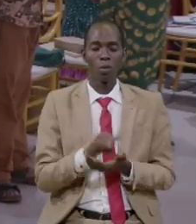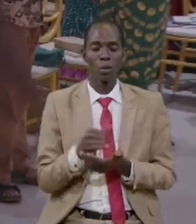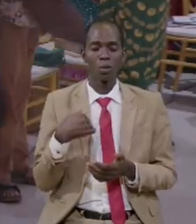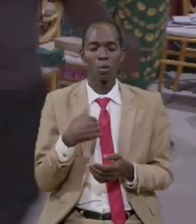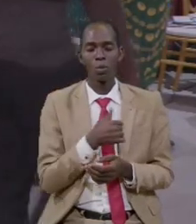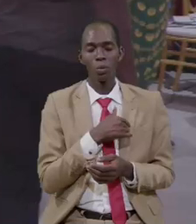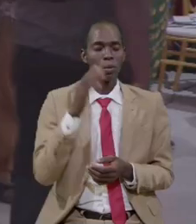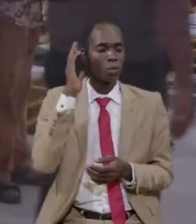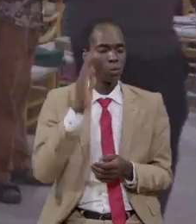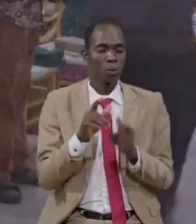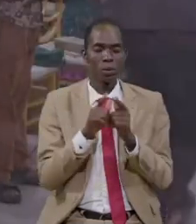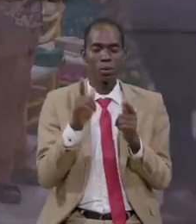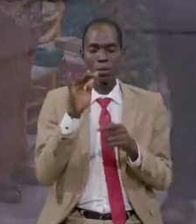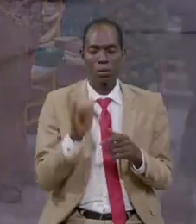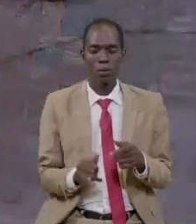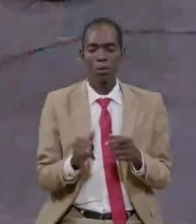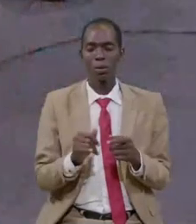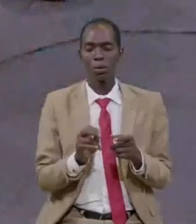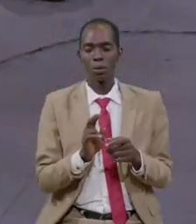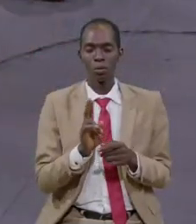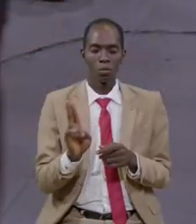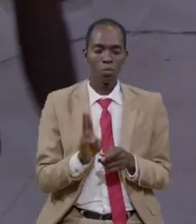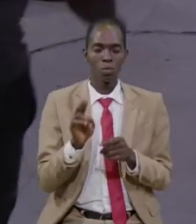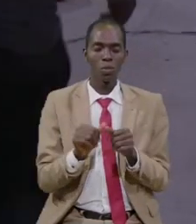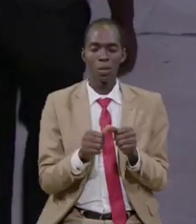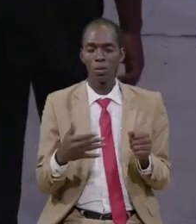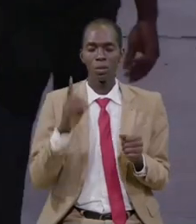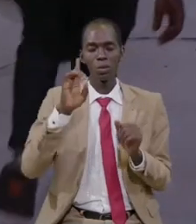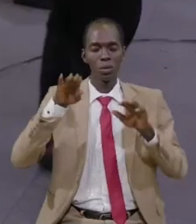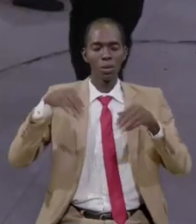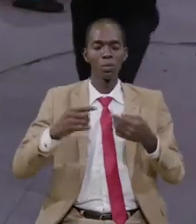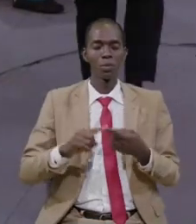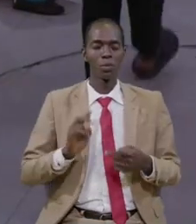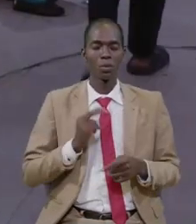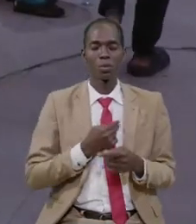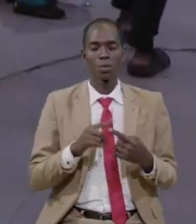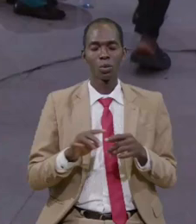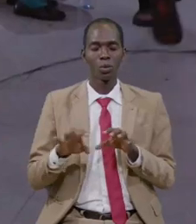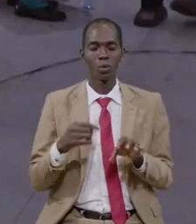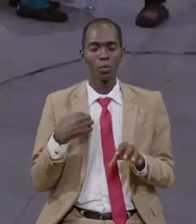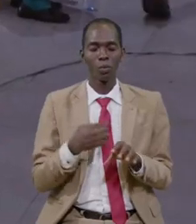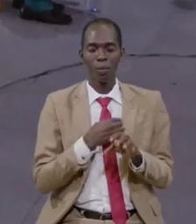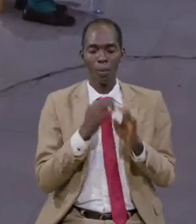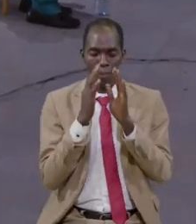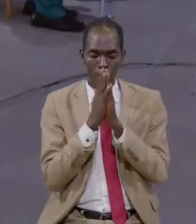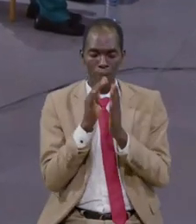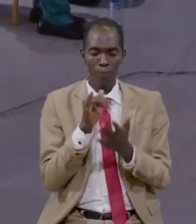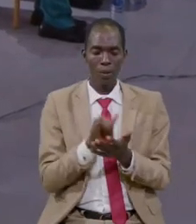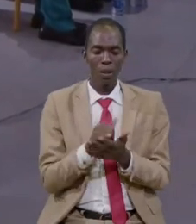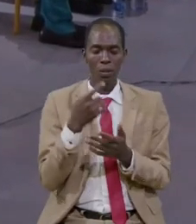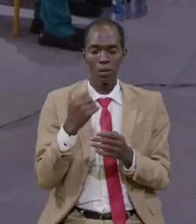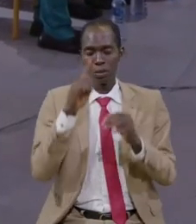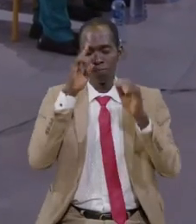puissions tout faire de façon efficace que tu nous as donné. Nous prions que le